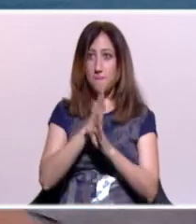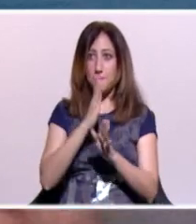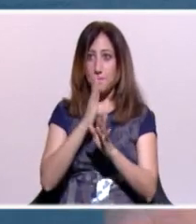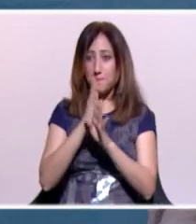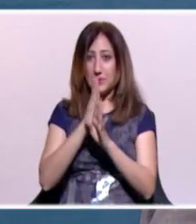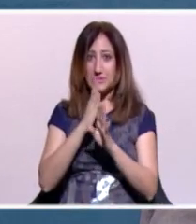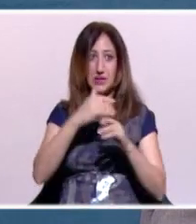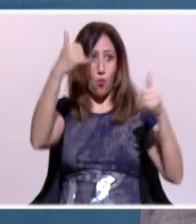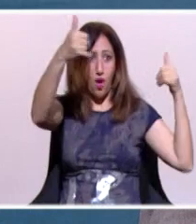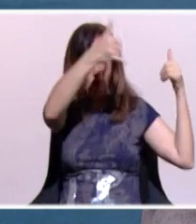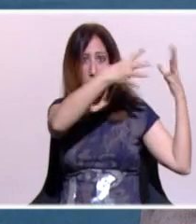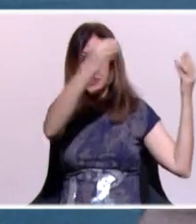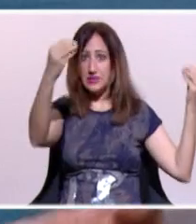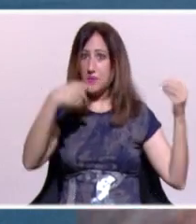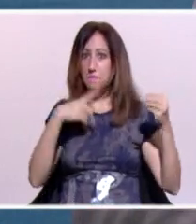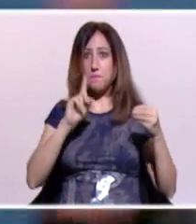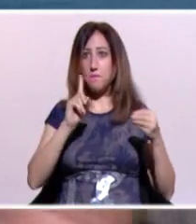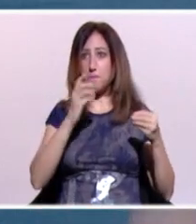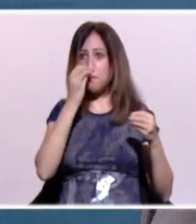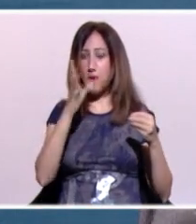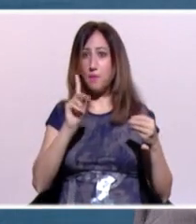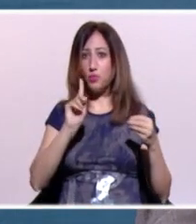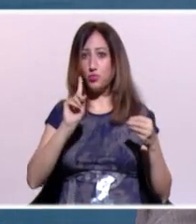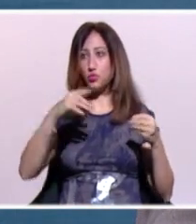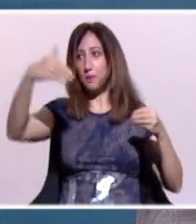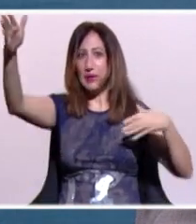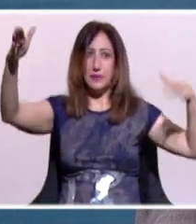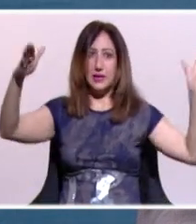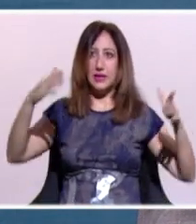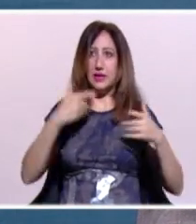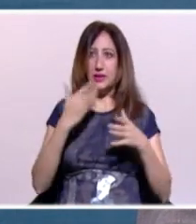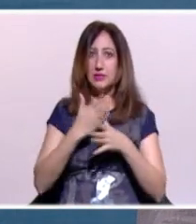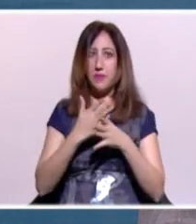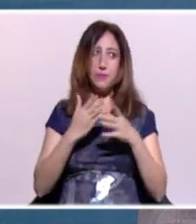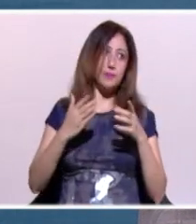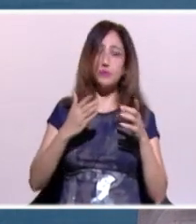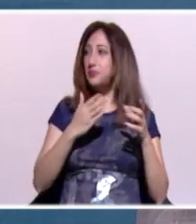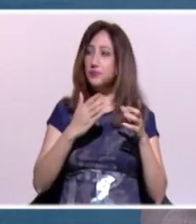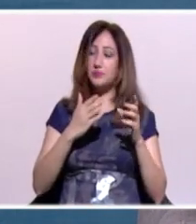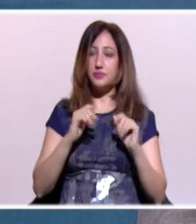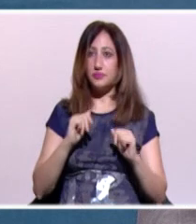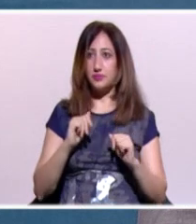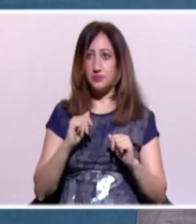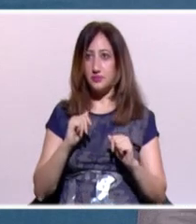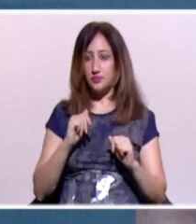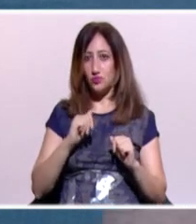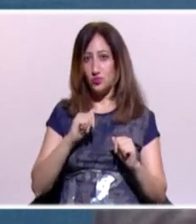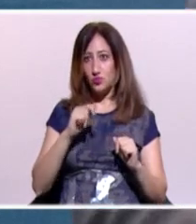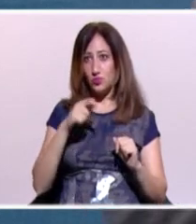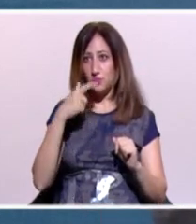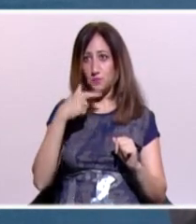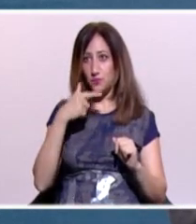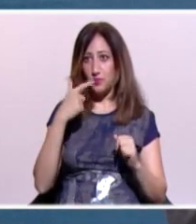ورا الكاميرا، يبقوا في جنب من الحاجات يعني، بتشتت بسهوله. لكن رمزي لا، رمزي حتى